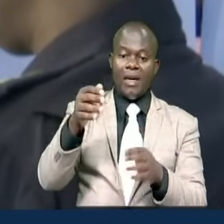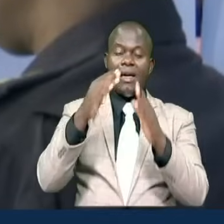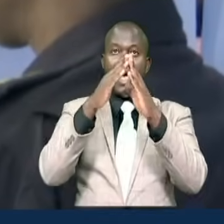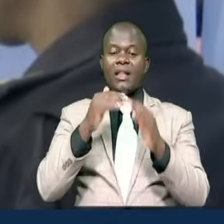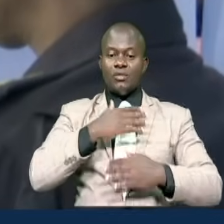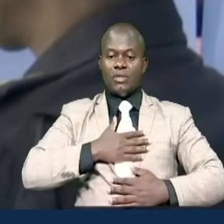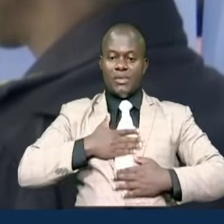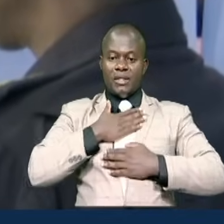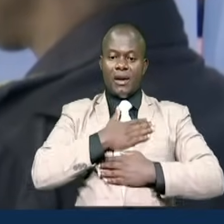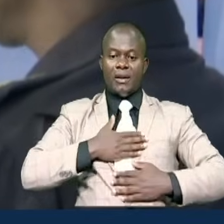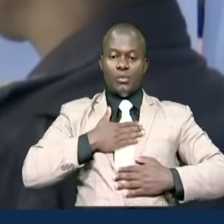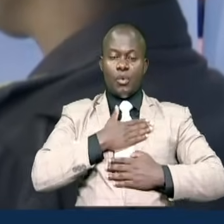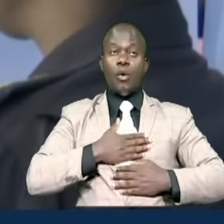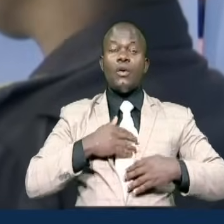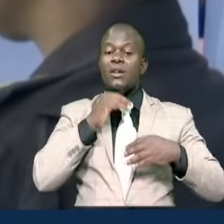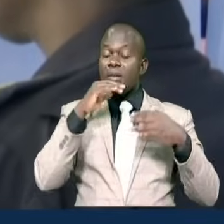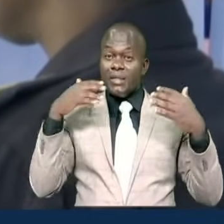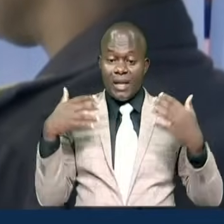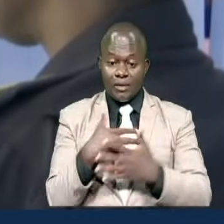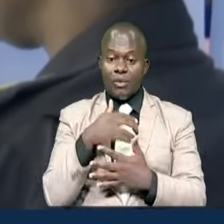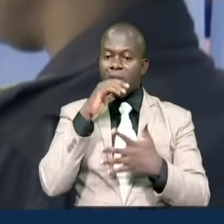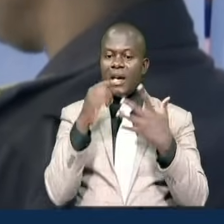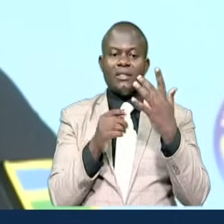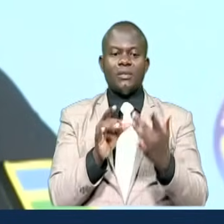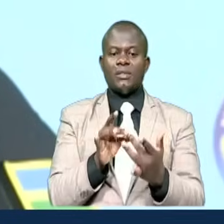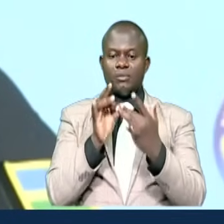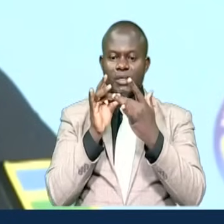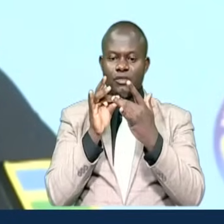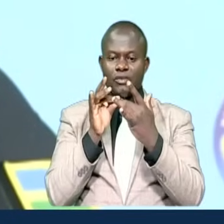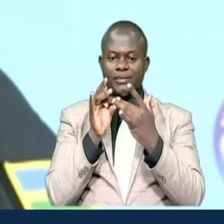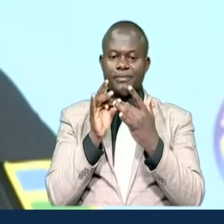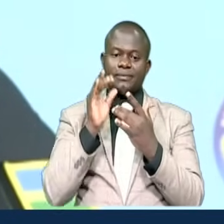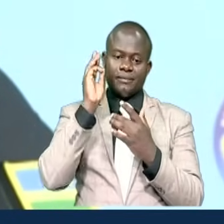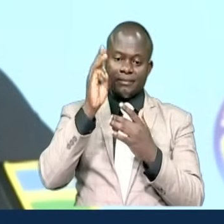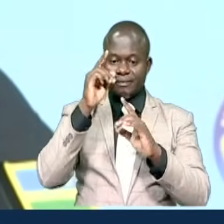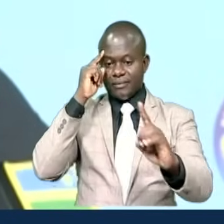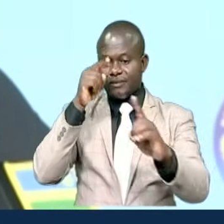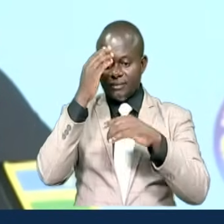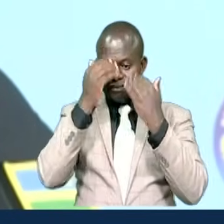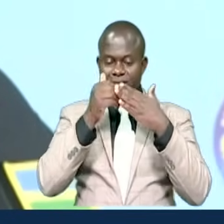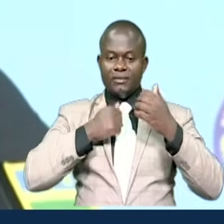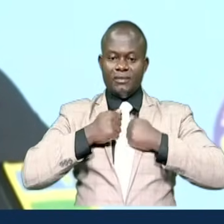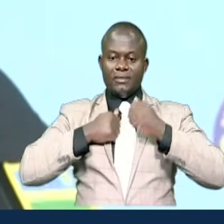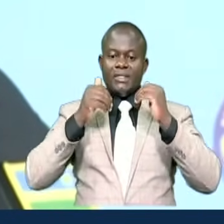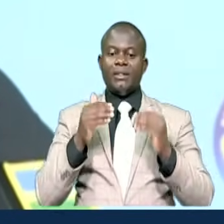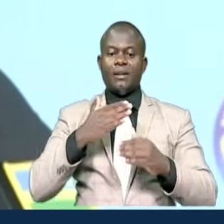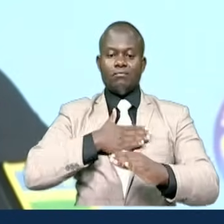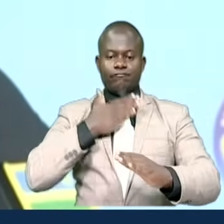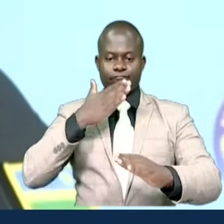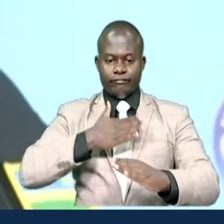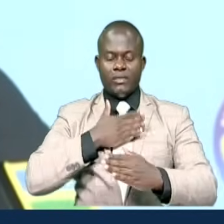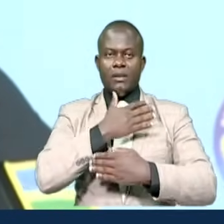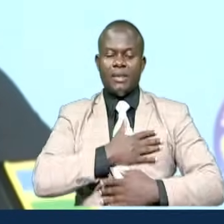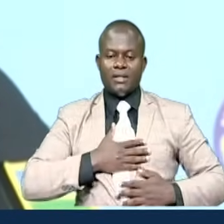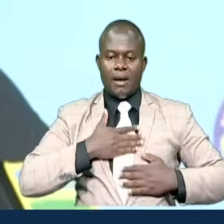z'imyidagaduro, ntibizabatungure, nta kizaba kidasanzwe, bizaba bigamije kugira ngo Abanyarwanda banezererwe,